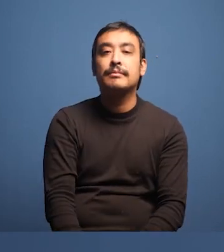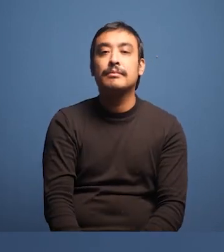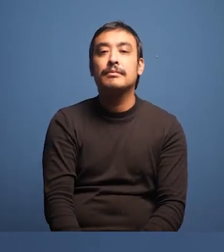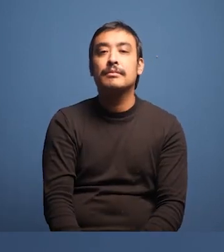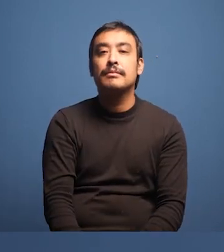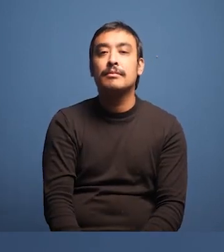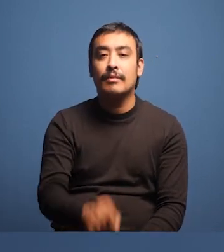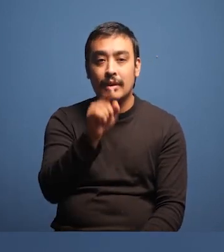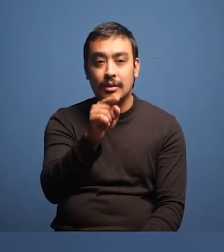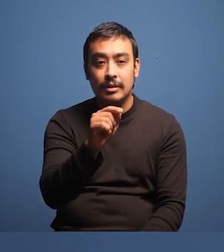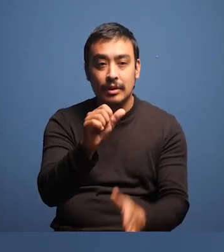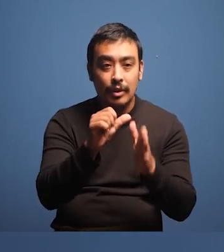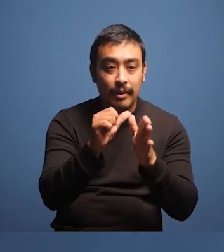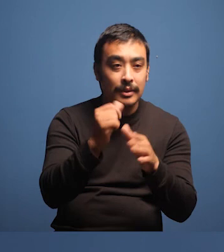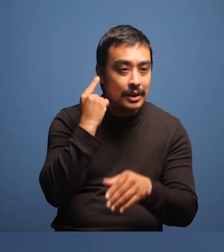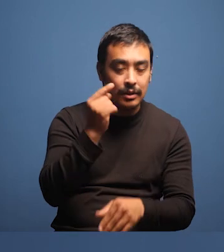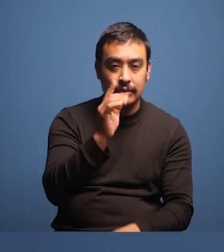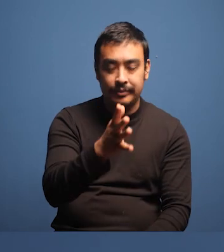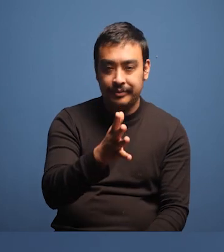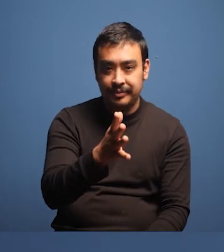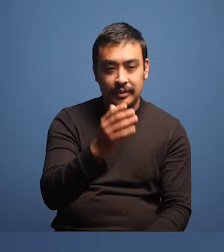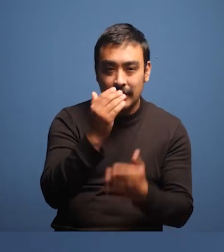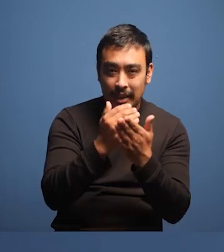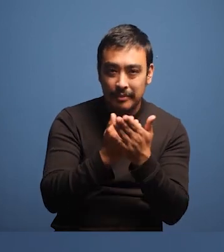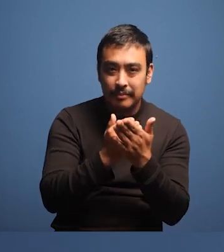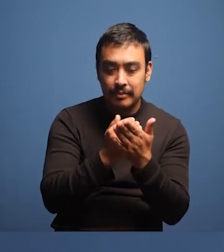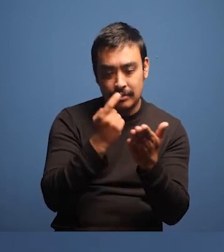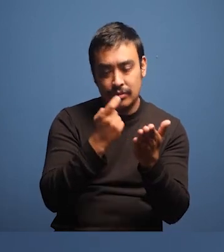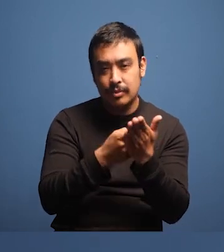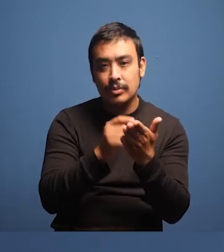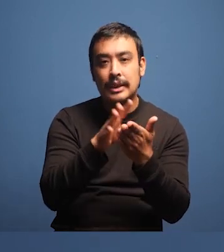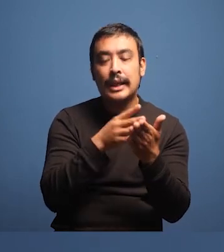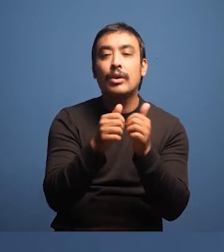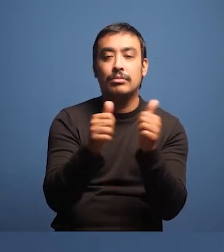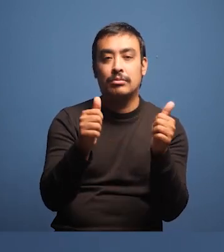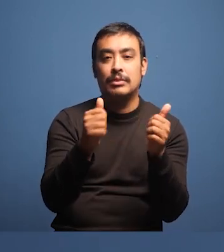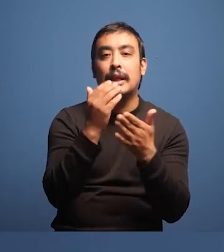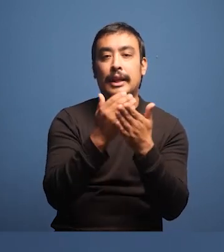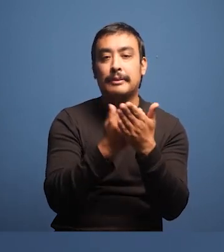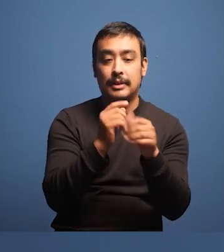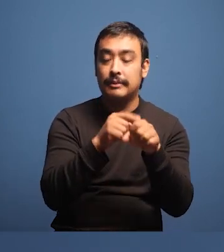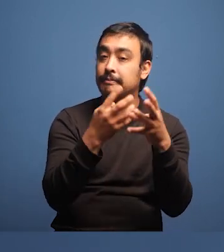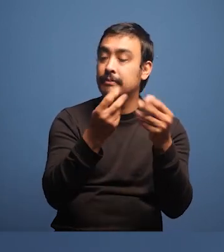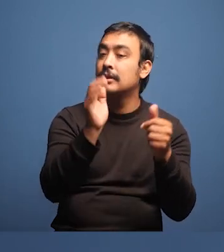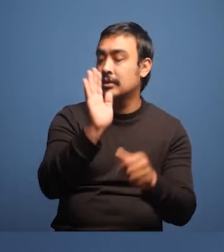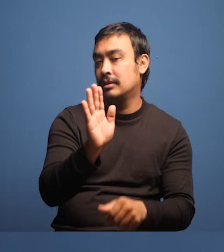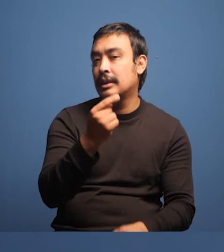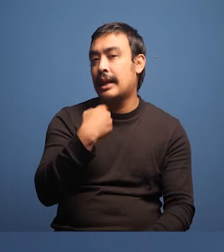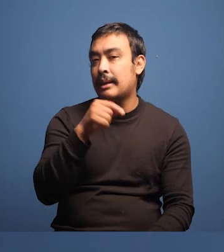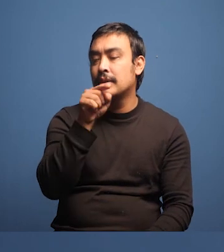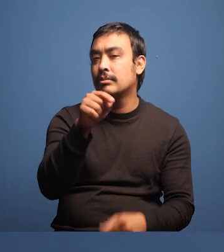त्यस्तो इग्नोर गरेको होइन, हामीले हाम्रो प्रोग्रामको फर्मेटमा गएको छौँ र अहिले चाहिँ हाम्रो प्रोग्रामको टाइम सकिसकेको छ र हामी